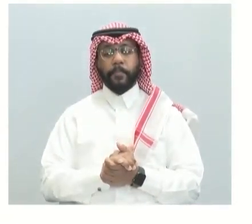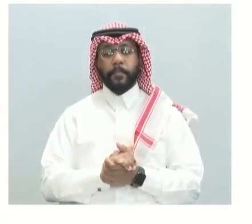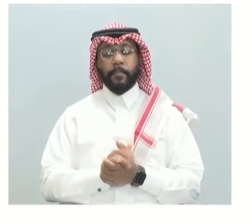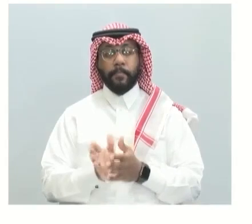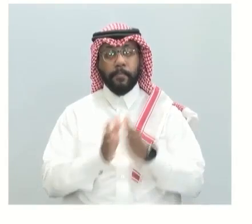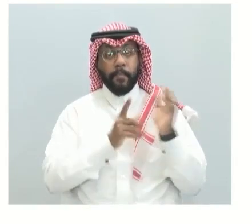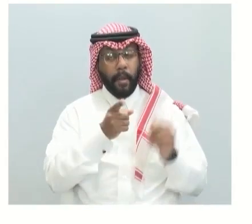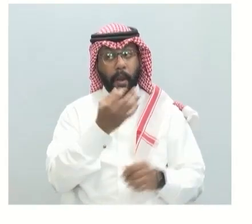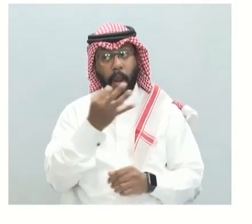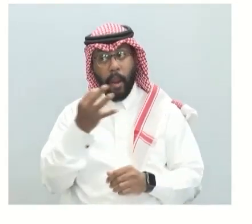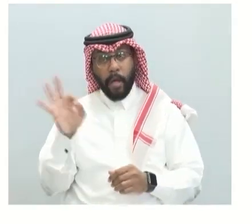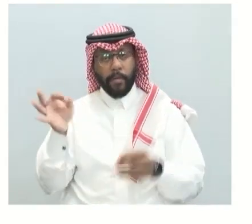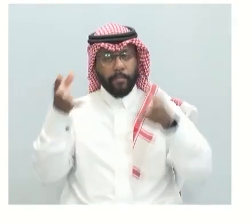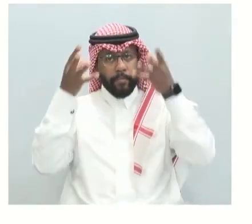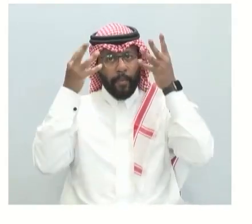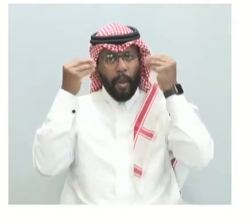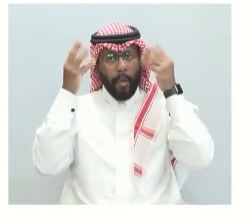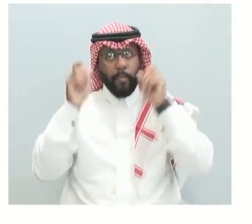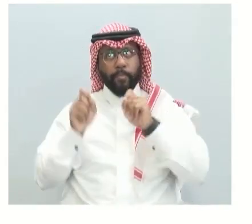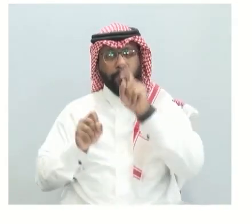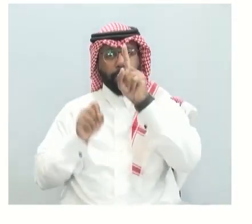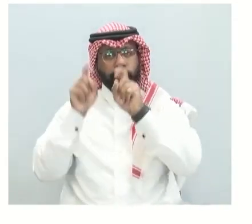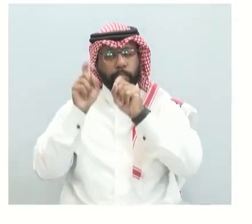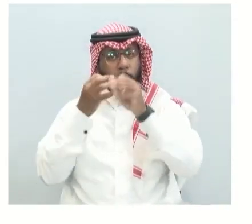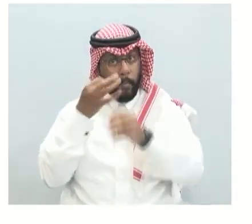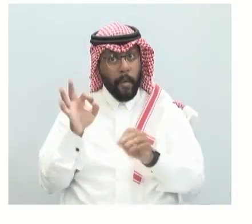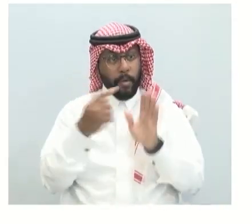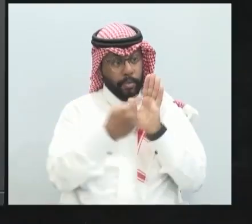طيب هل جميع المعلومات على الانترنت صحيحه